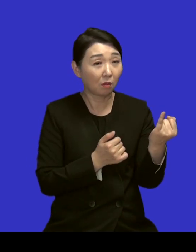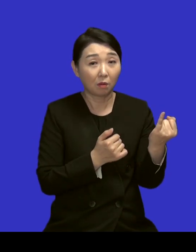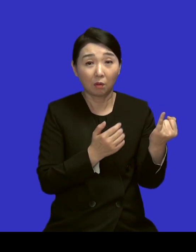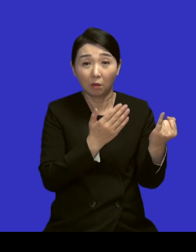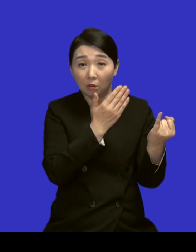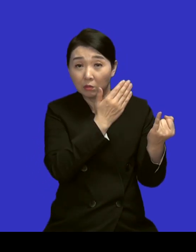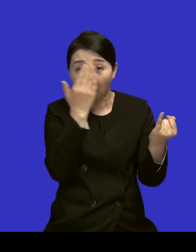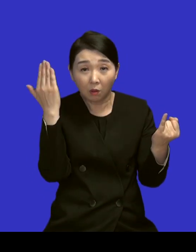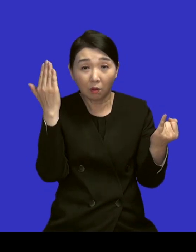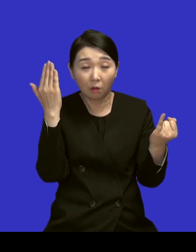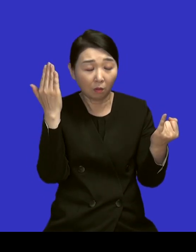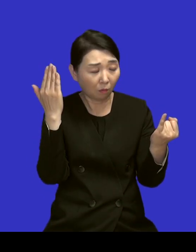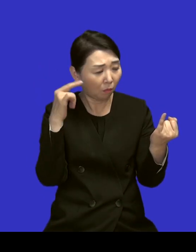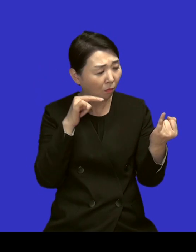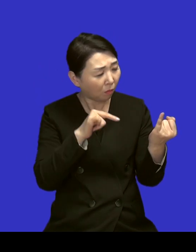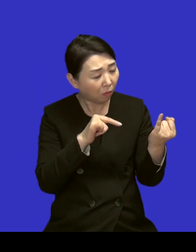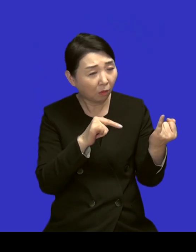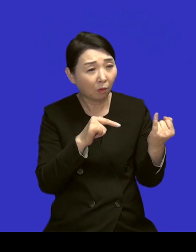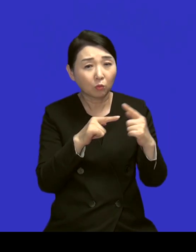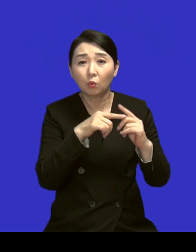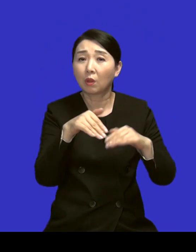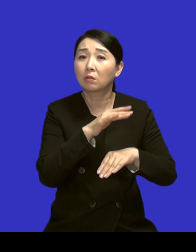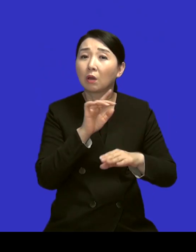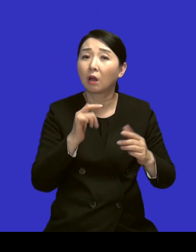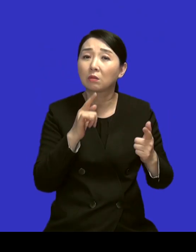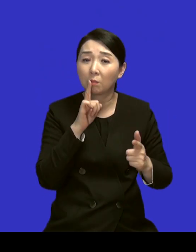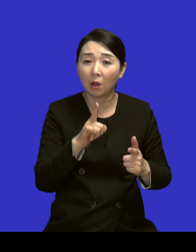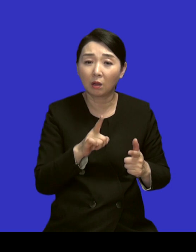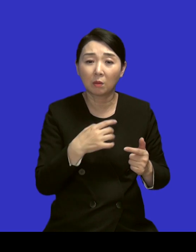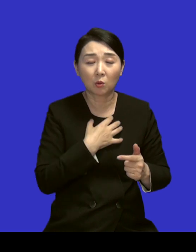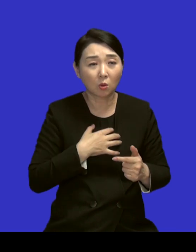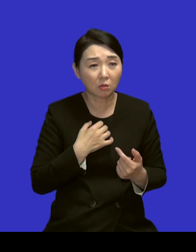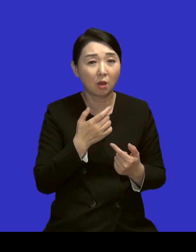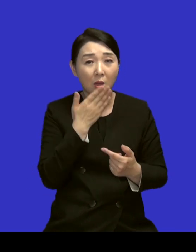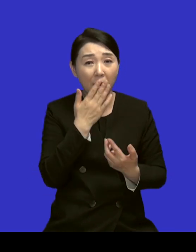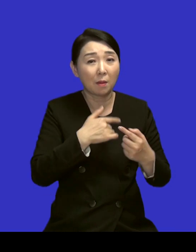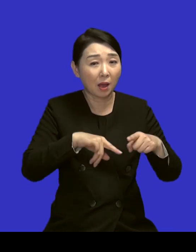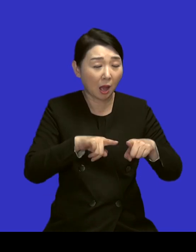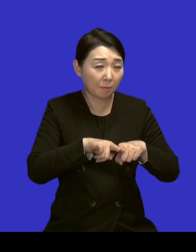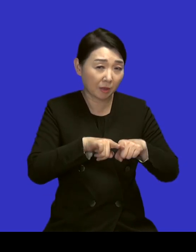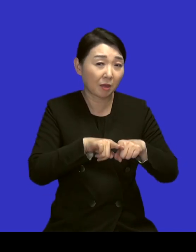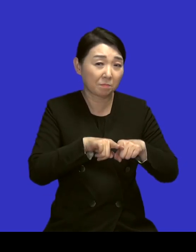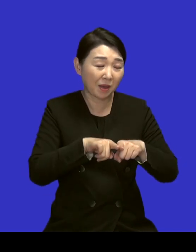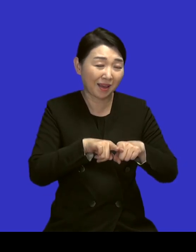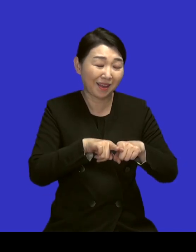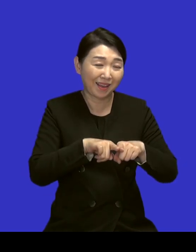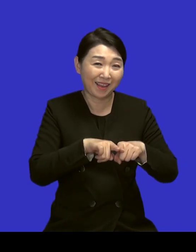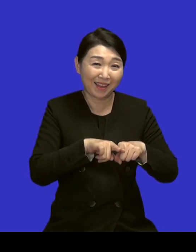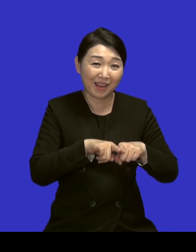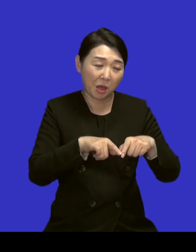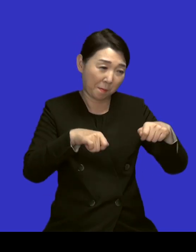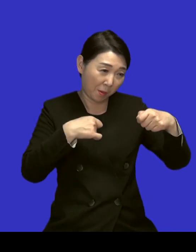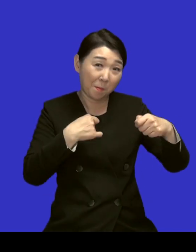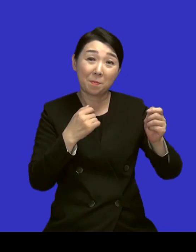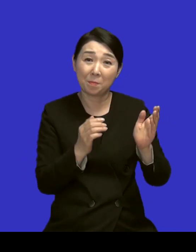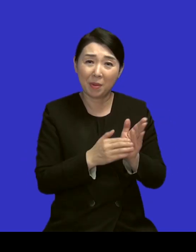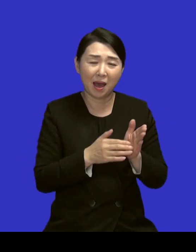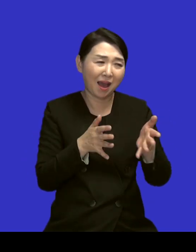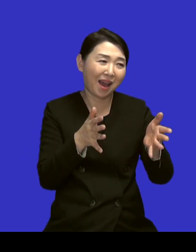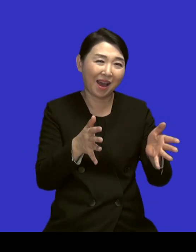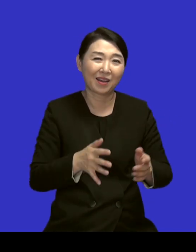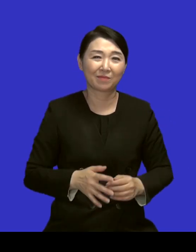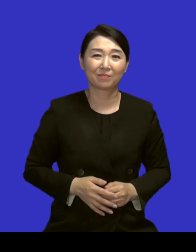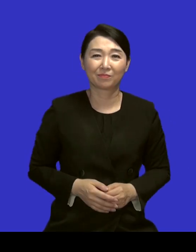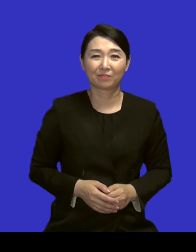교회를 안 다닌다는 거예요. 그래서 걱정이 돼서 같이 밥을 이렇게 닭갈비집에서 열심히 예. 먹으면서